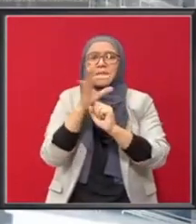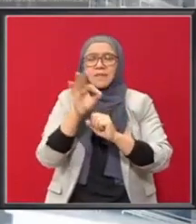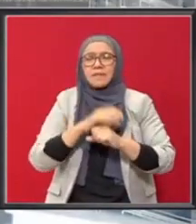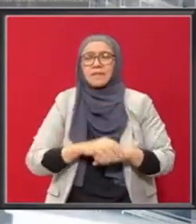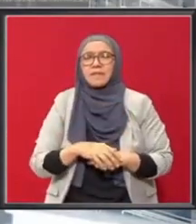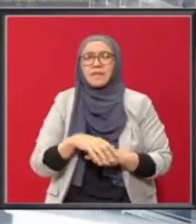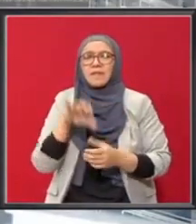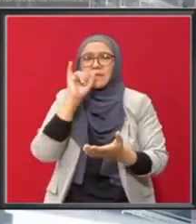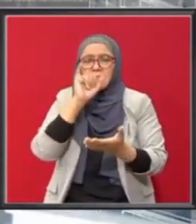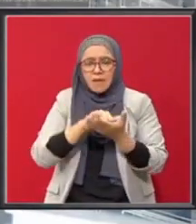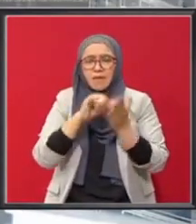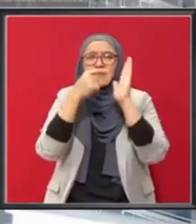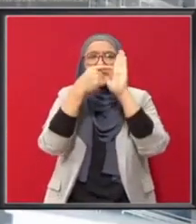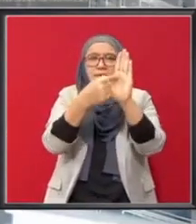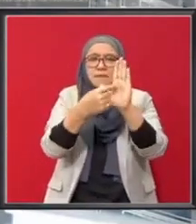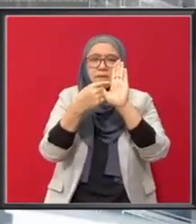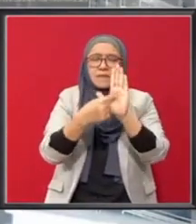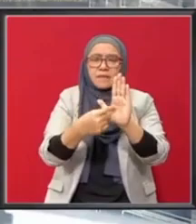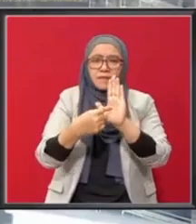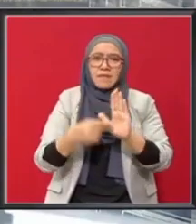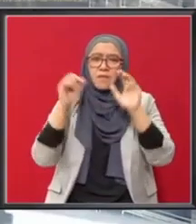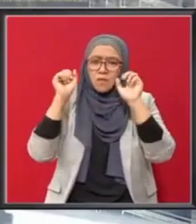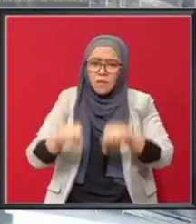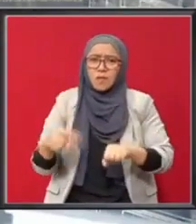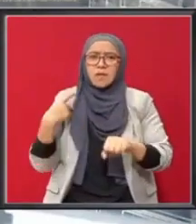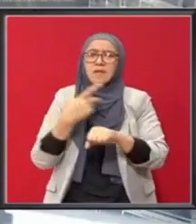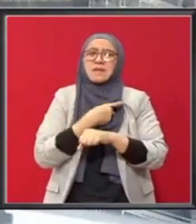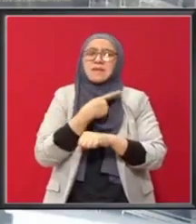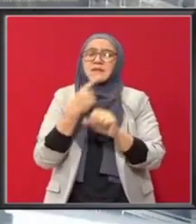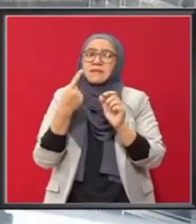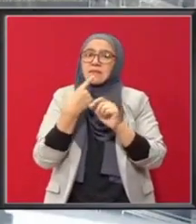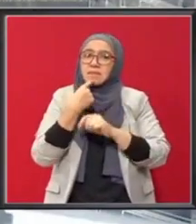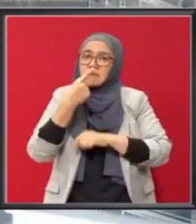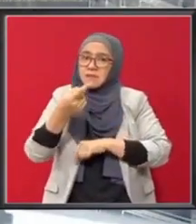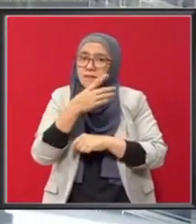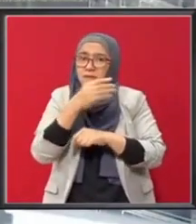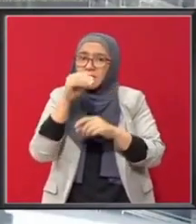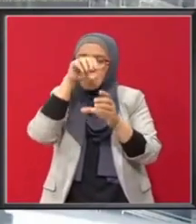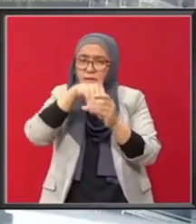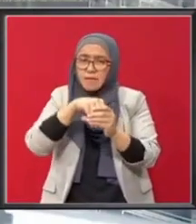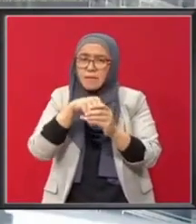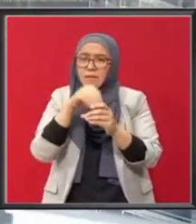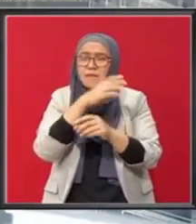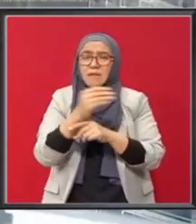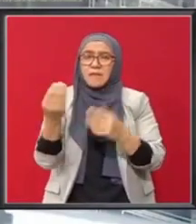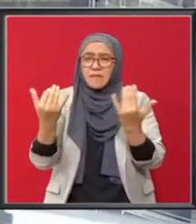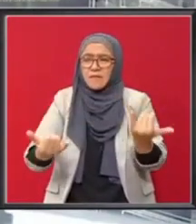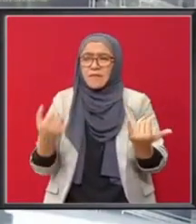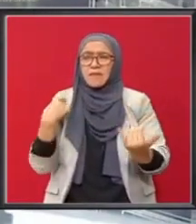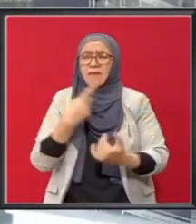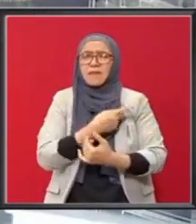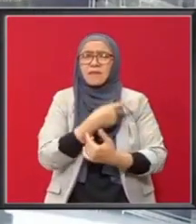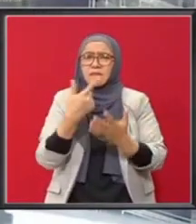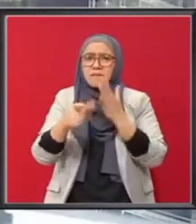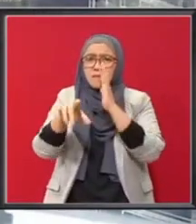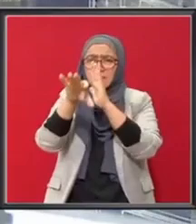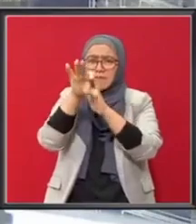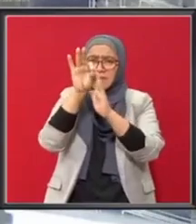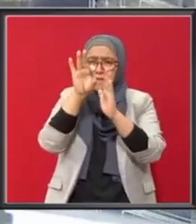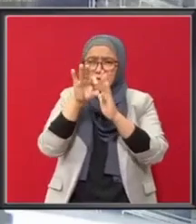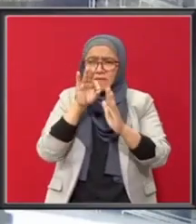komik 11 itulah ytgt yang kita boleh masuk dan kita sekarang ini sedang Mengapa stiedae pada